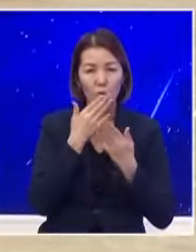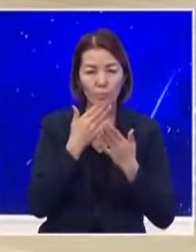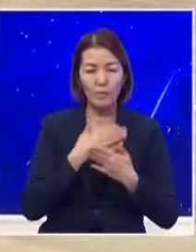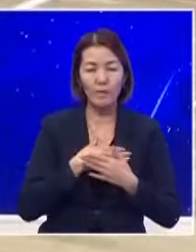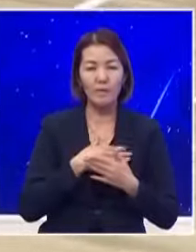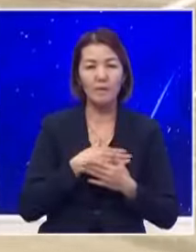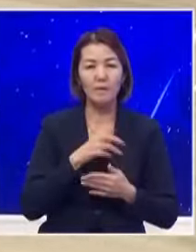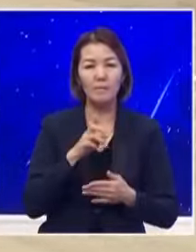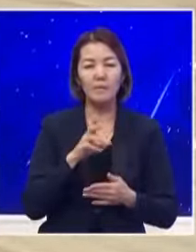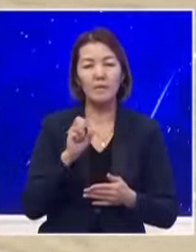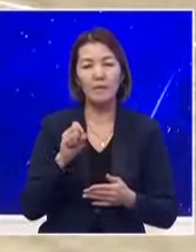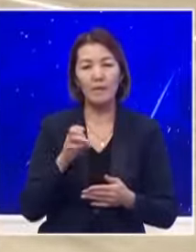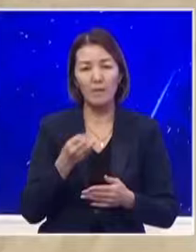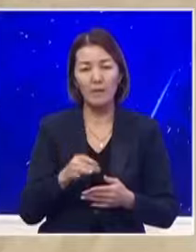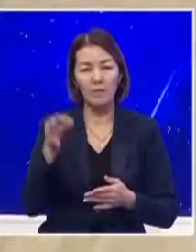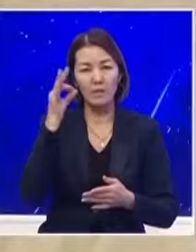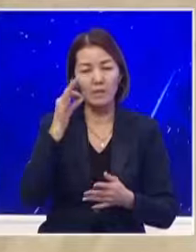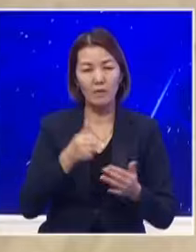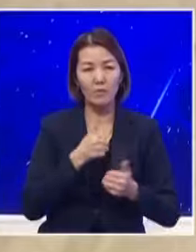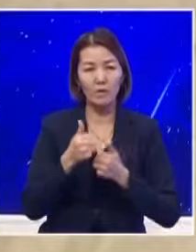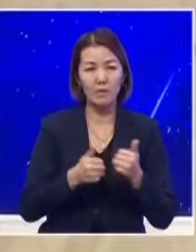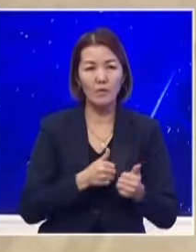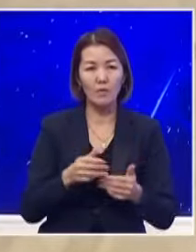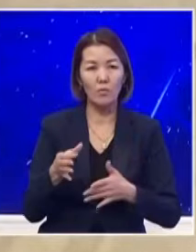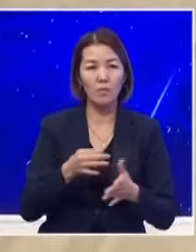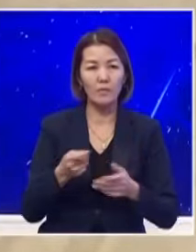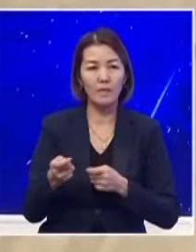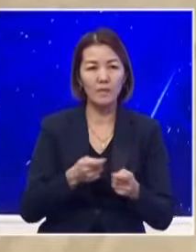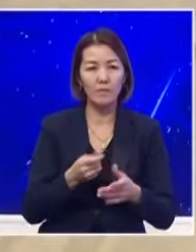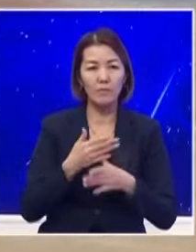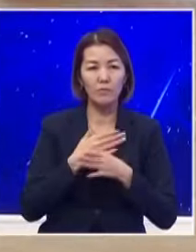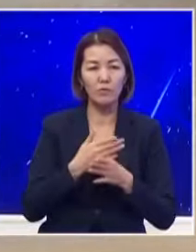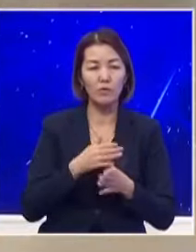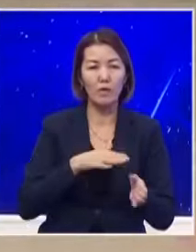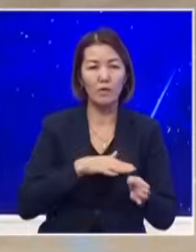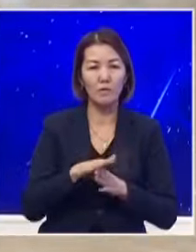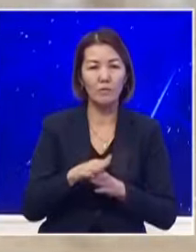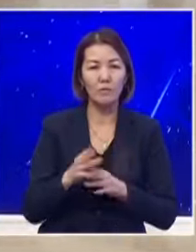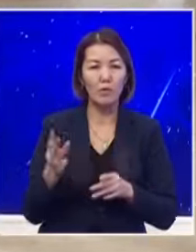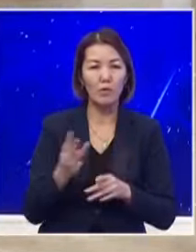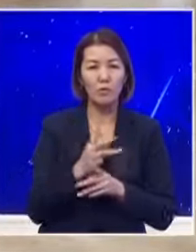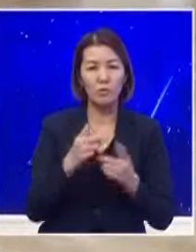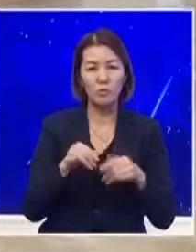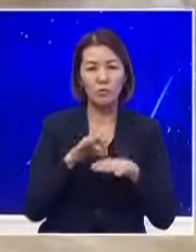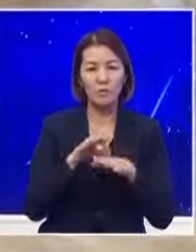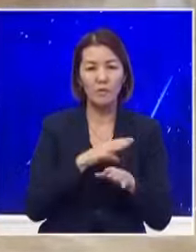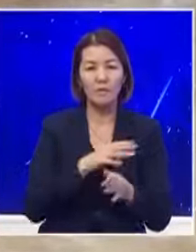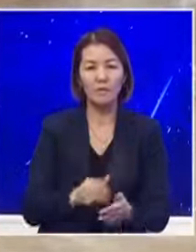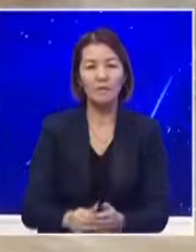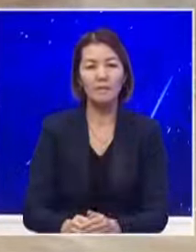Абайұлын еске алуға арналған жарыс Жетісу облысы әкімдігінің қолдауымен жүзеге асып отыр. Биыл ол үшінші мәрте ұйымдастырылды.